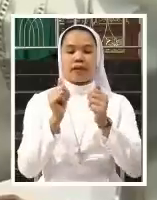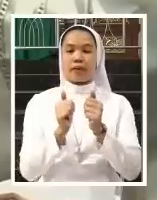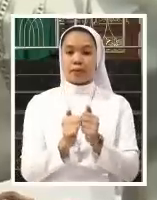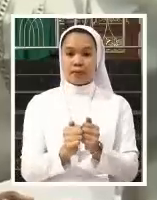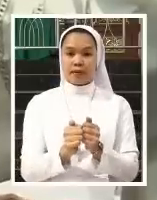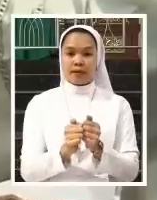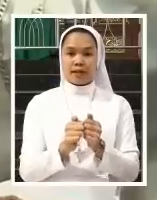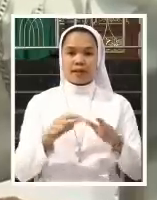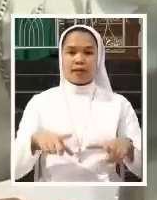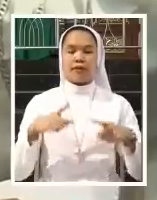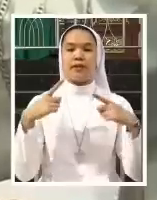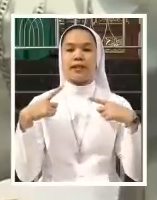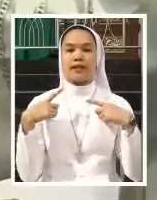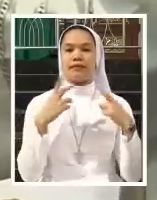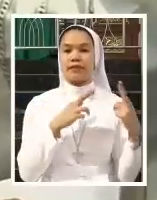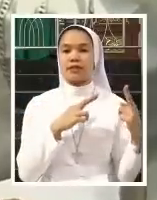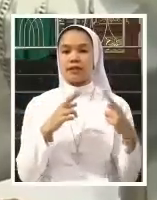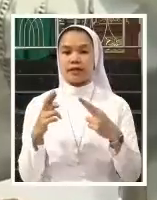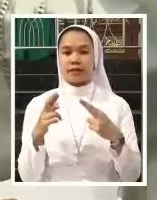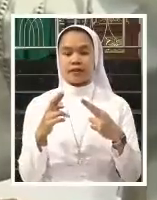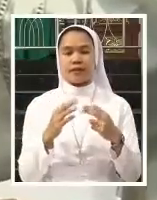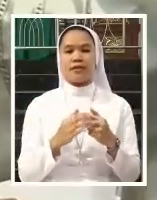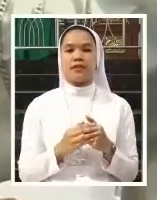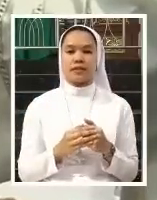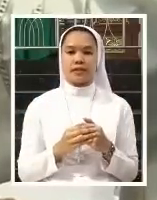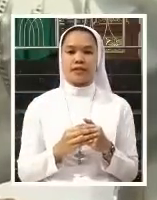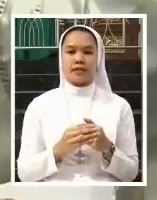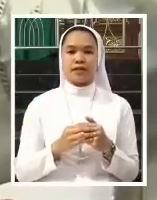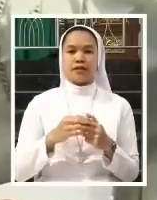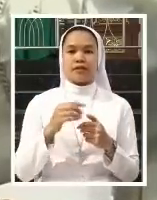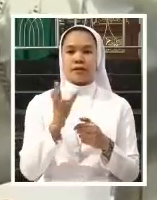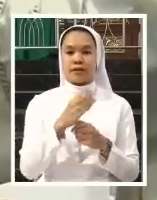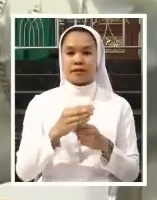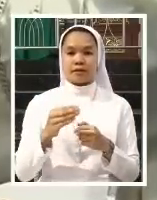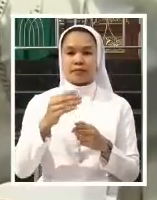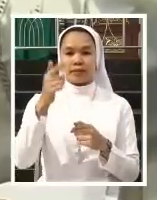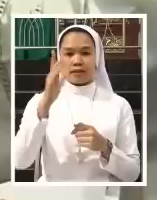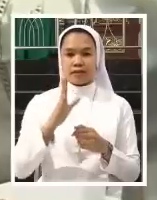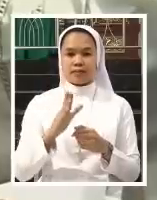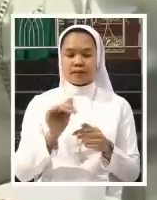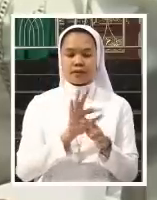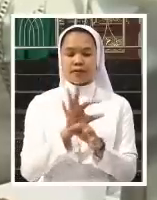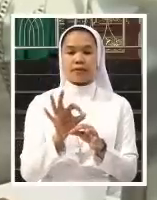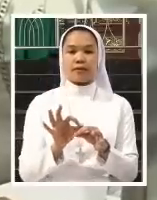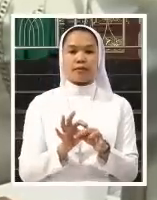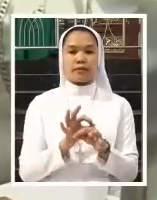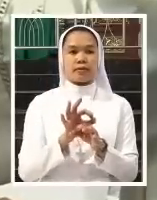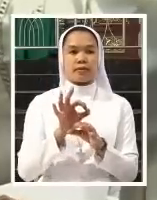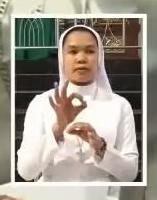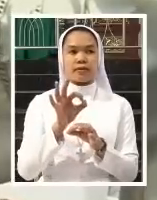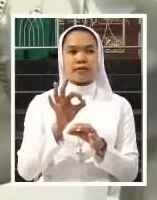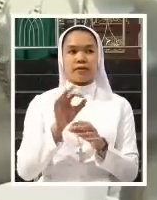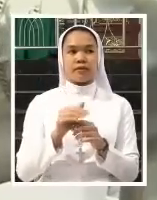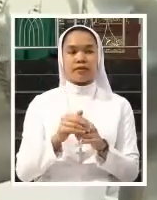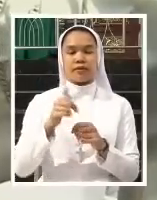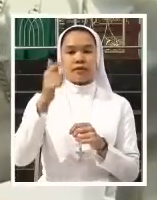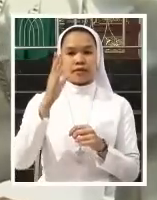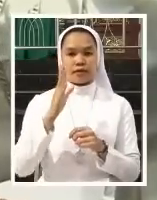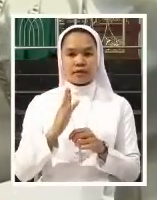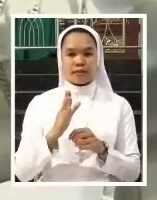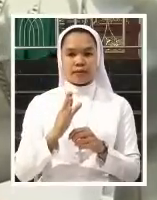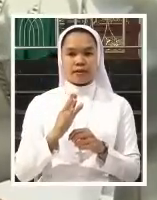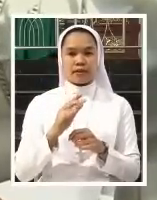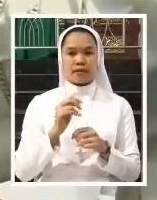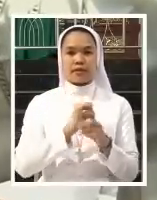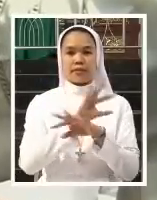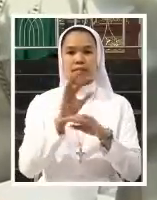mong nabubuhay a sinagahade, kasarokan Espiritu Santo, Dios sa